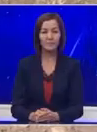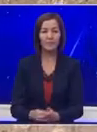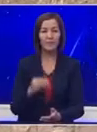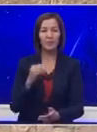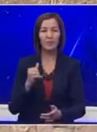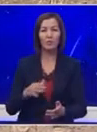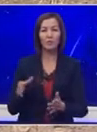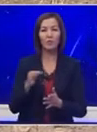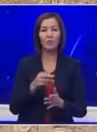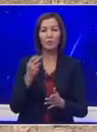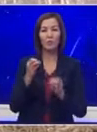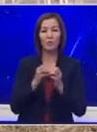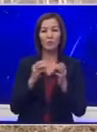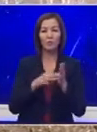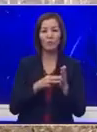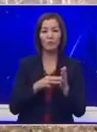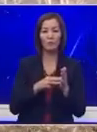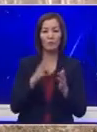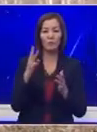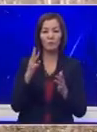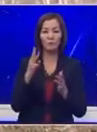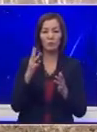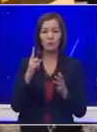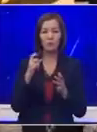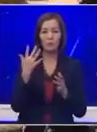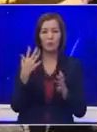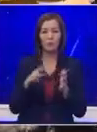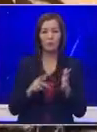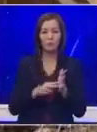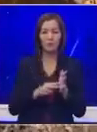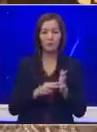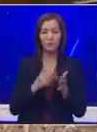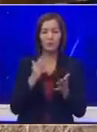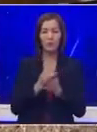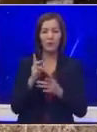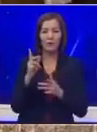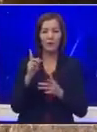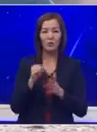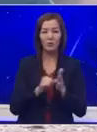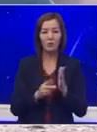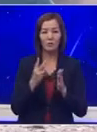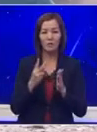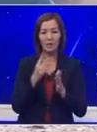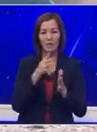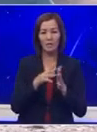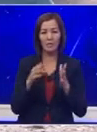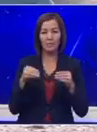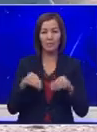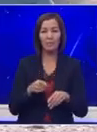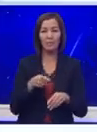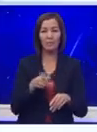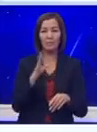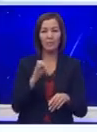Жетісу облысында 18157 қожалық ауыл шаруашылықпен айналысады. Оның 168-сі қант қызылшасын егеді. Олар 1,5